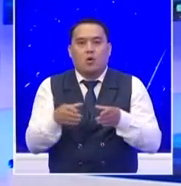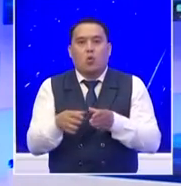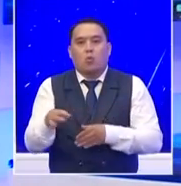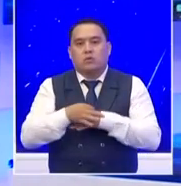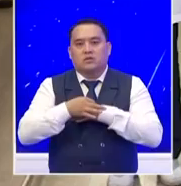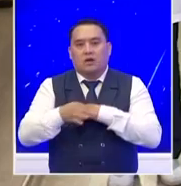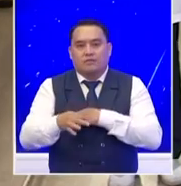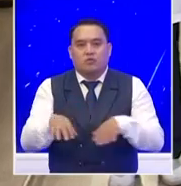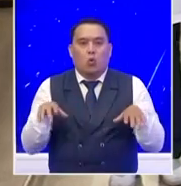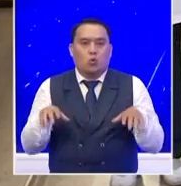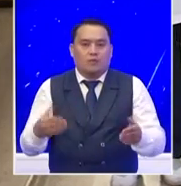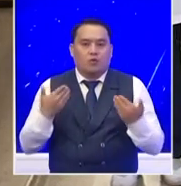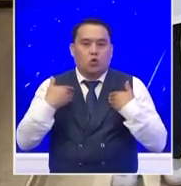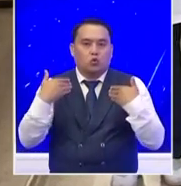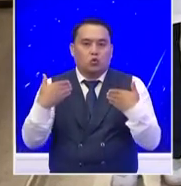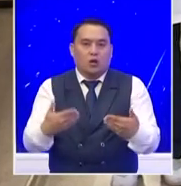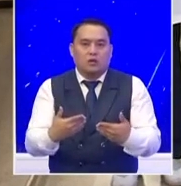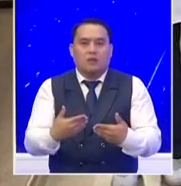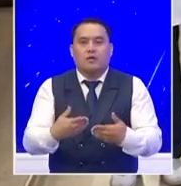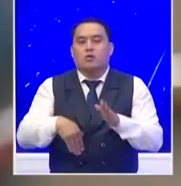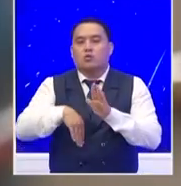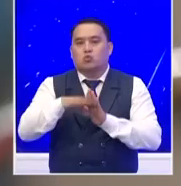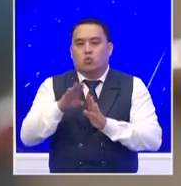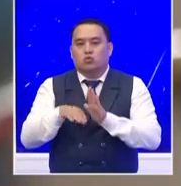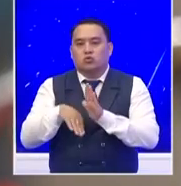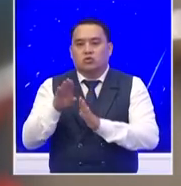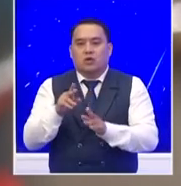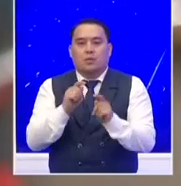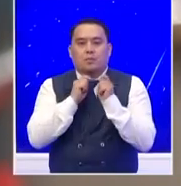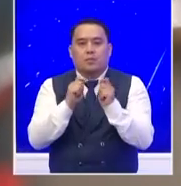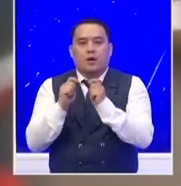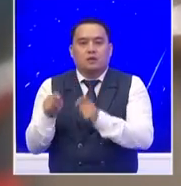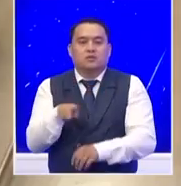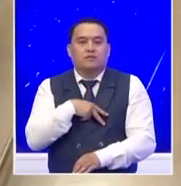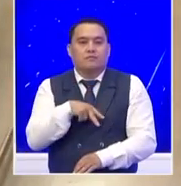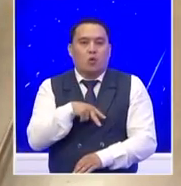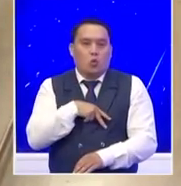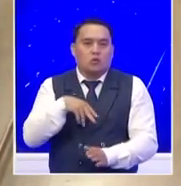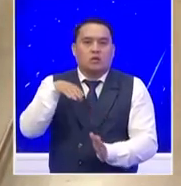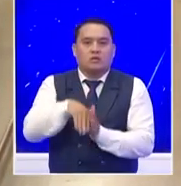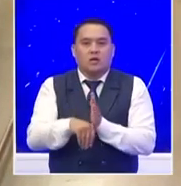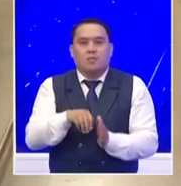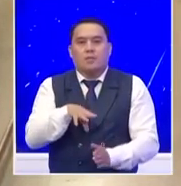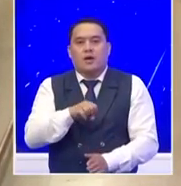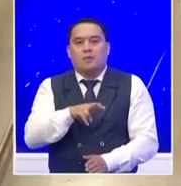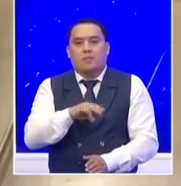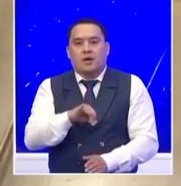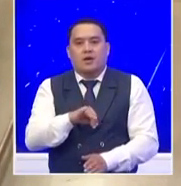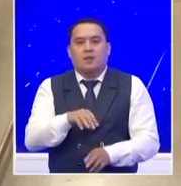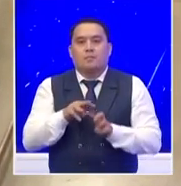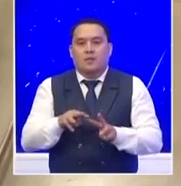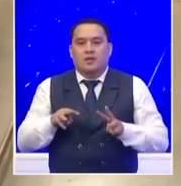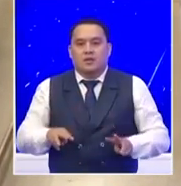облыстық филиалының төрағасы құттықтап, сала озықтарын марапаттады. Денсаулық сақтау саласына қосқан үлесі үшін Ләззат